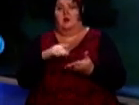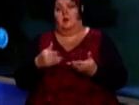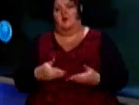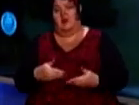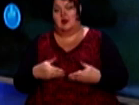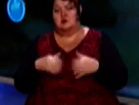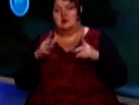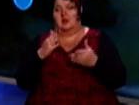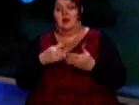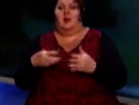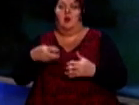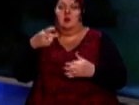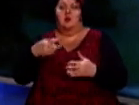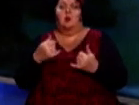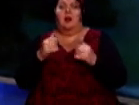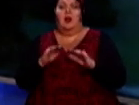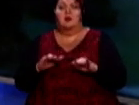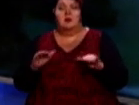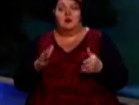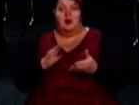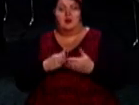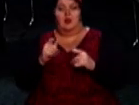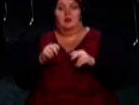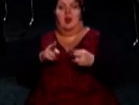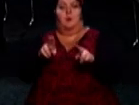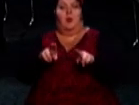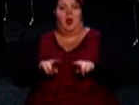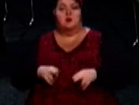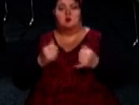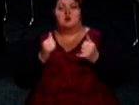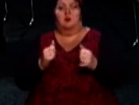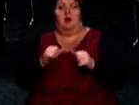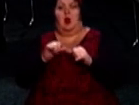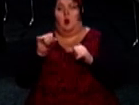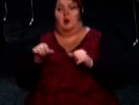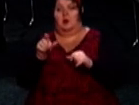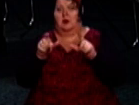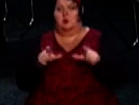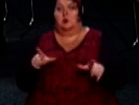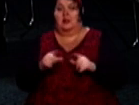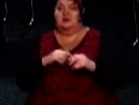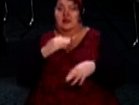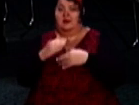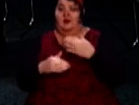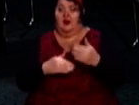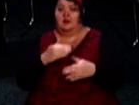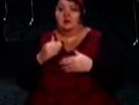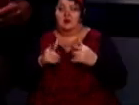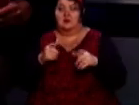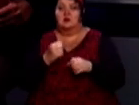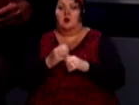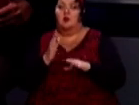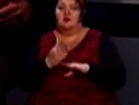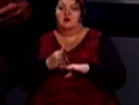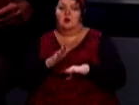вже підйомники для дітей окремих, є пандуси для окремих людей з інвалідністю. Але це робиться на сьогоднішній день в